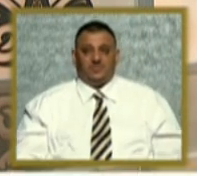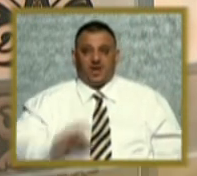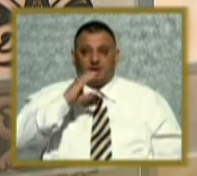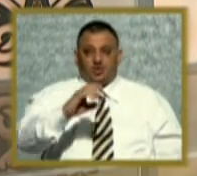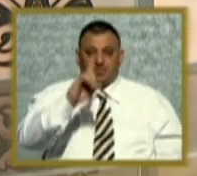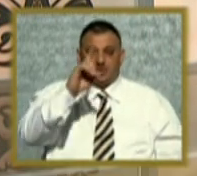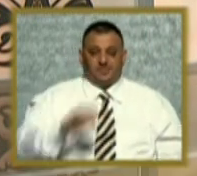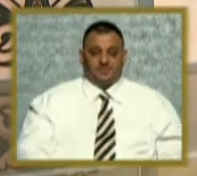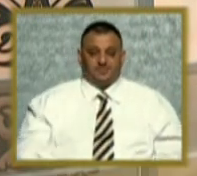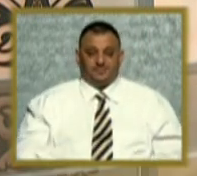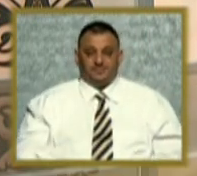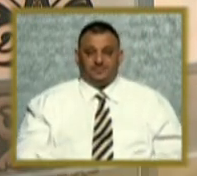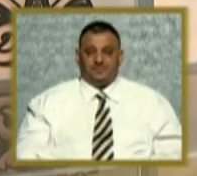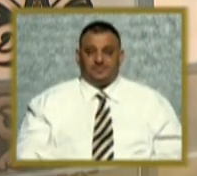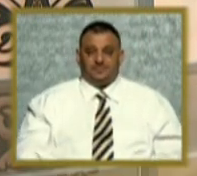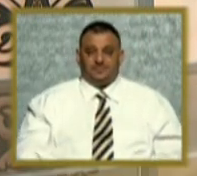الله. مرحبا